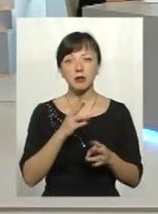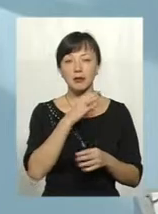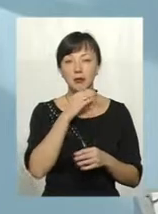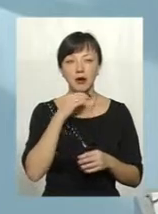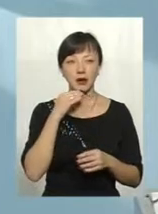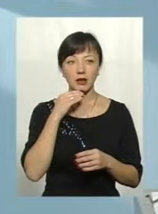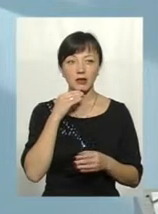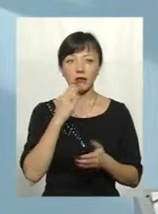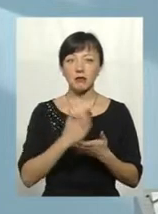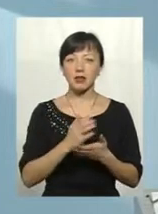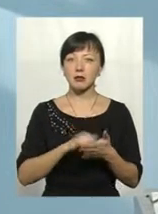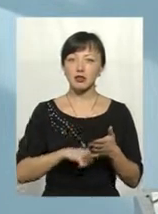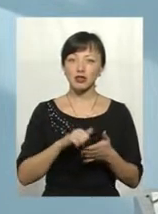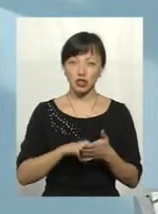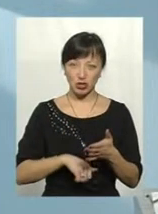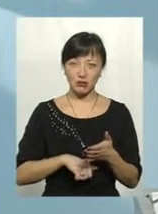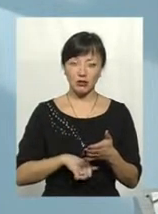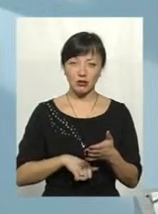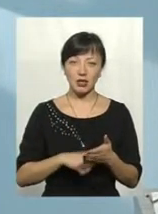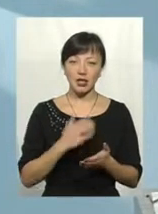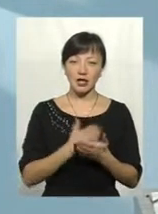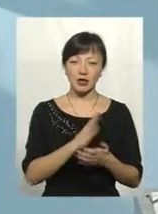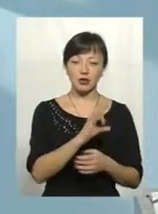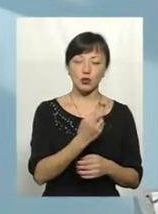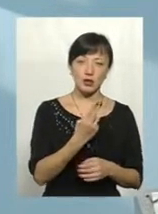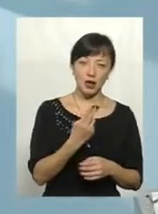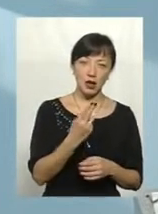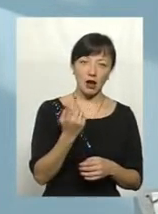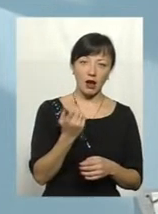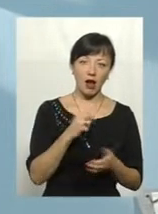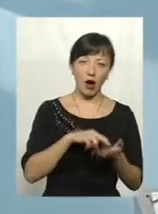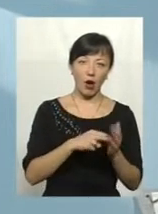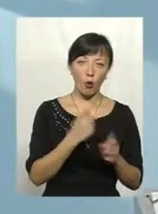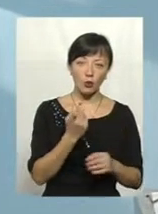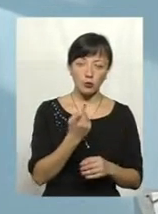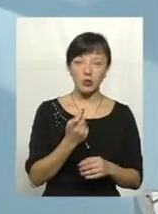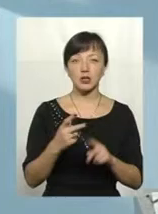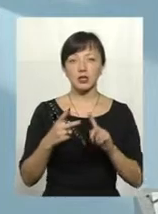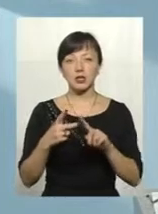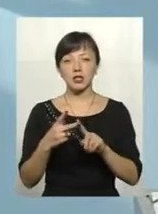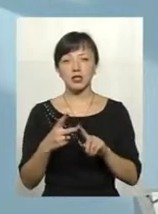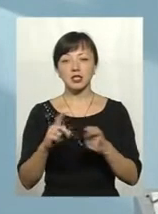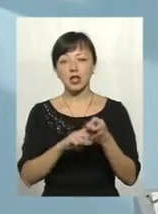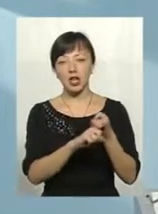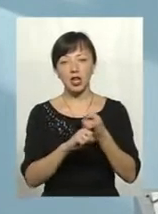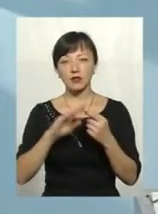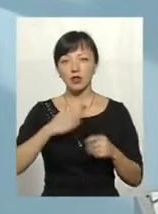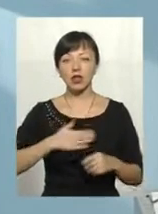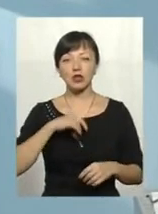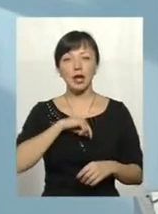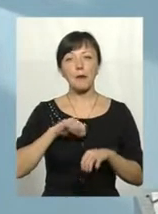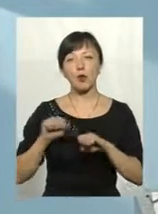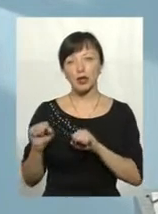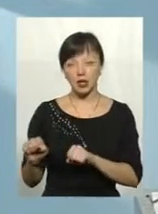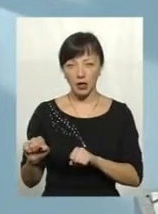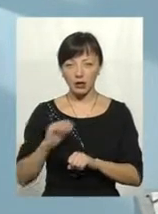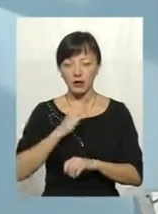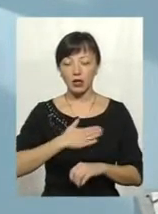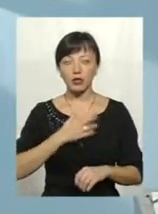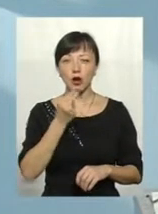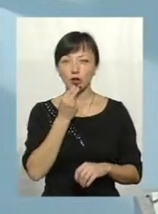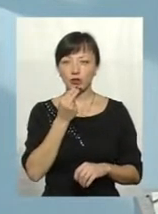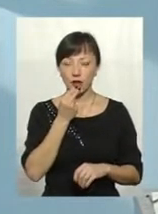ну, причин. Ми сказали про те, що є соціально-економічні фактори. Далі залежить від нашого імунітету, від нашого